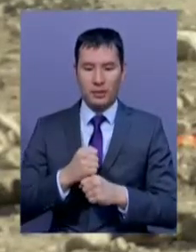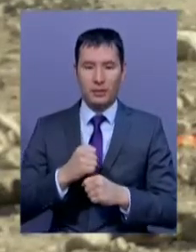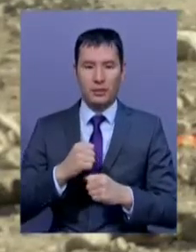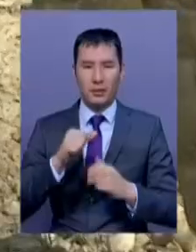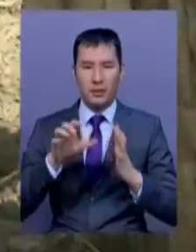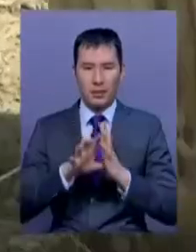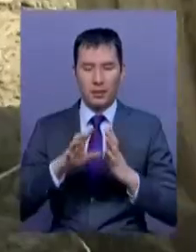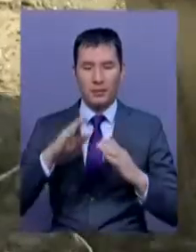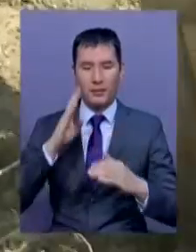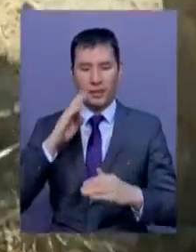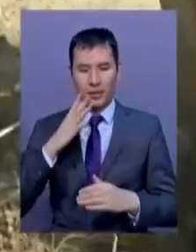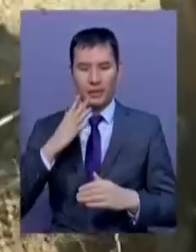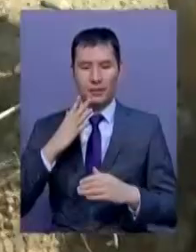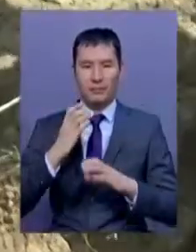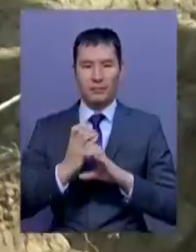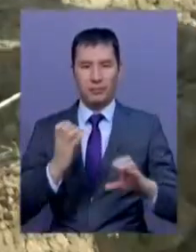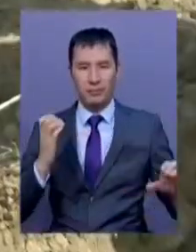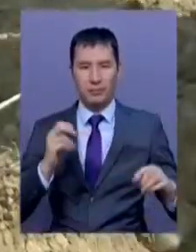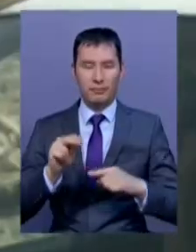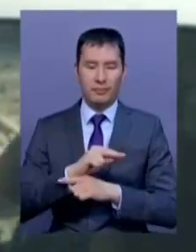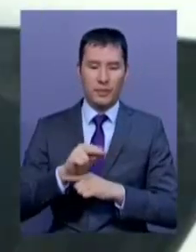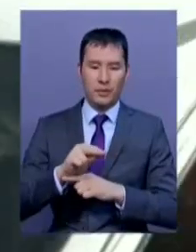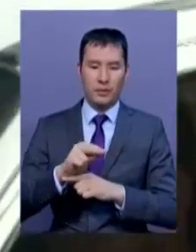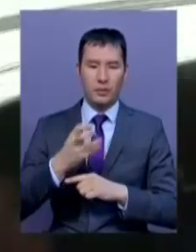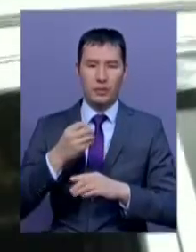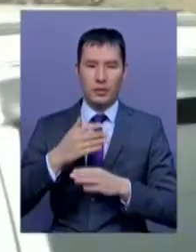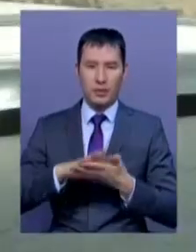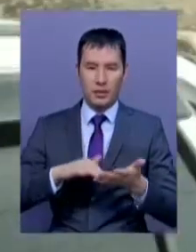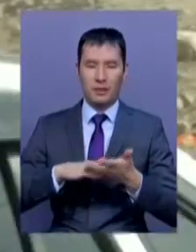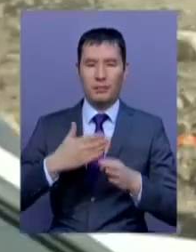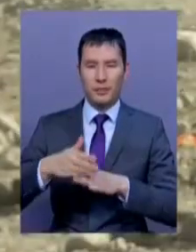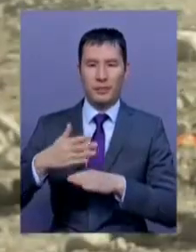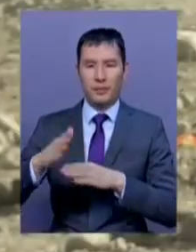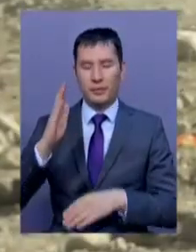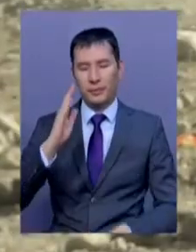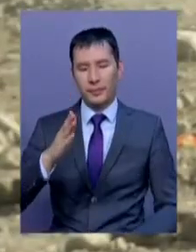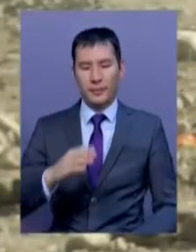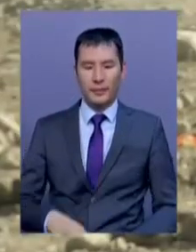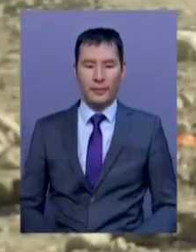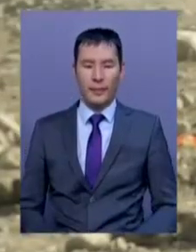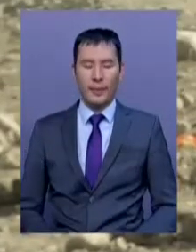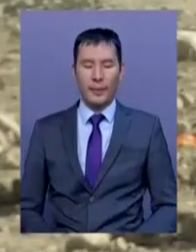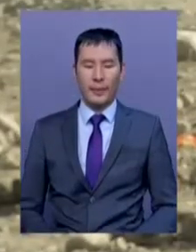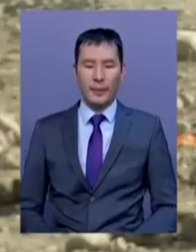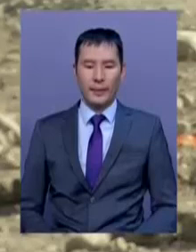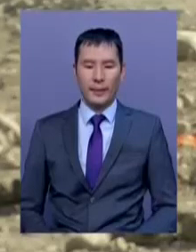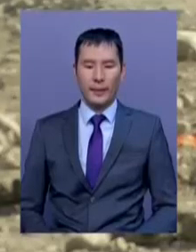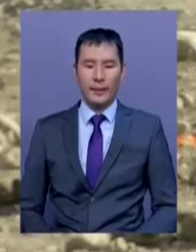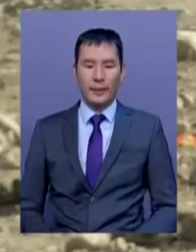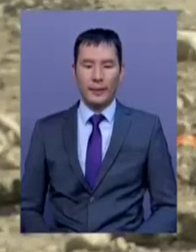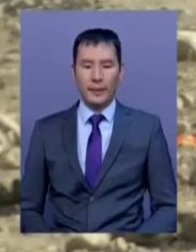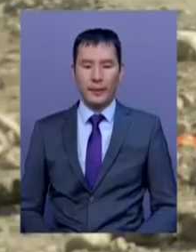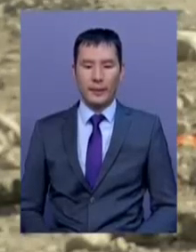осыны салып жатырмыз. Елді мекенге жетпейді, тағы да салады. Мына жағында жаңадан соғылған үйлер бар. Олар жа проект 16